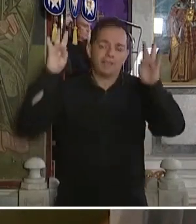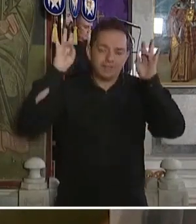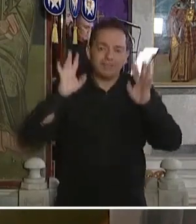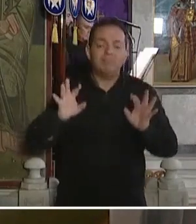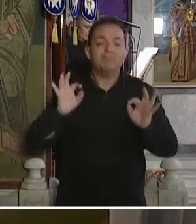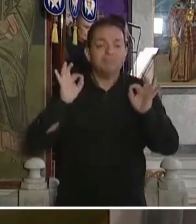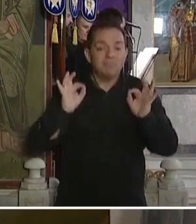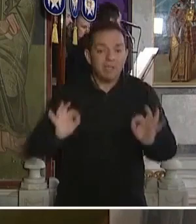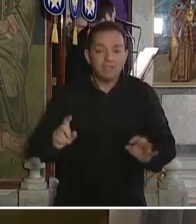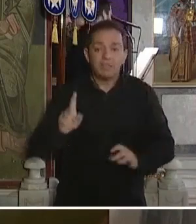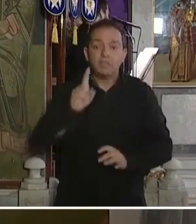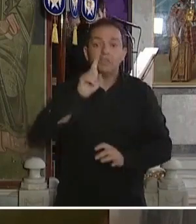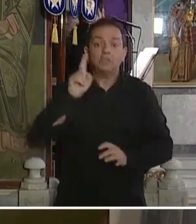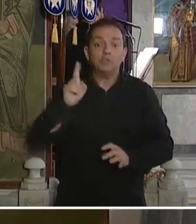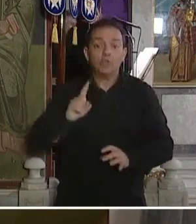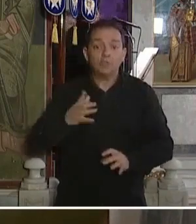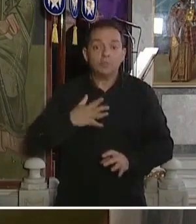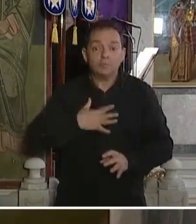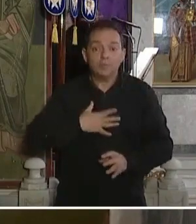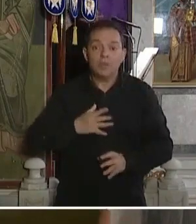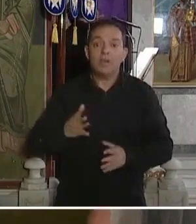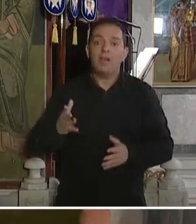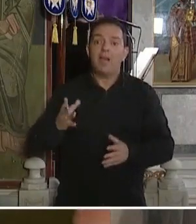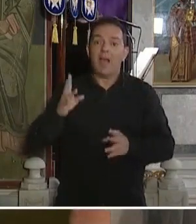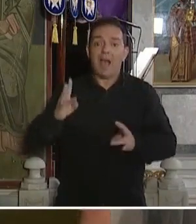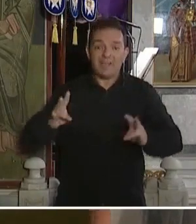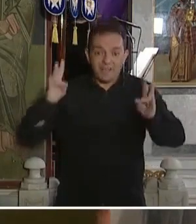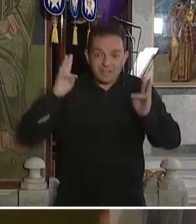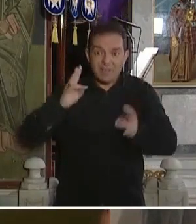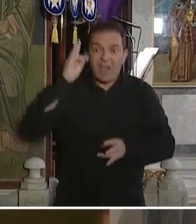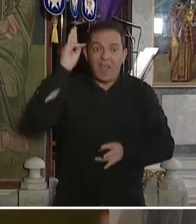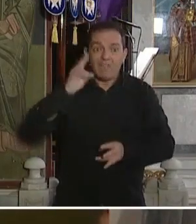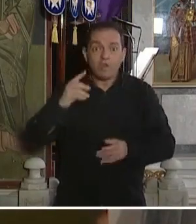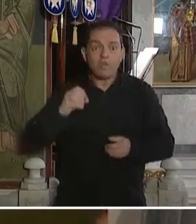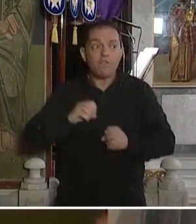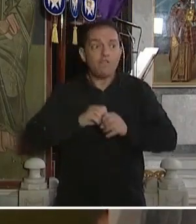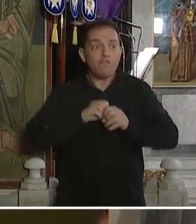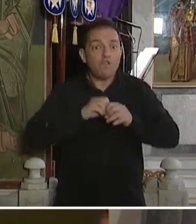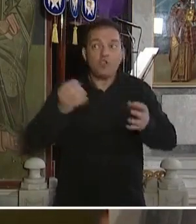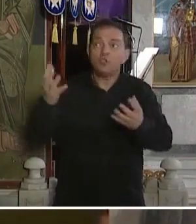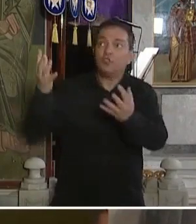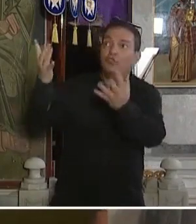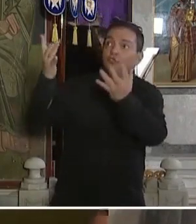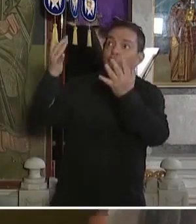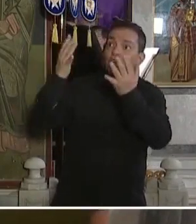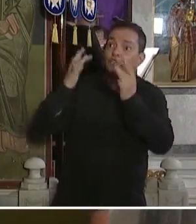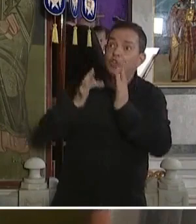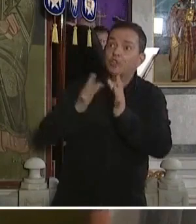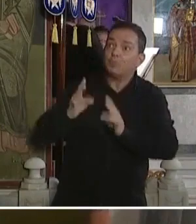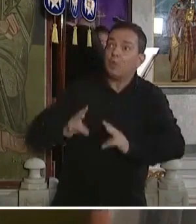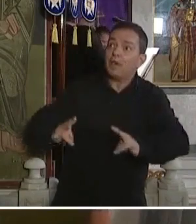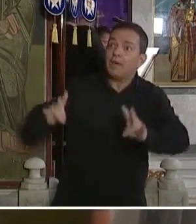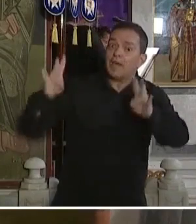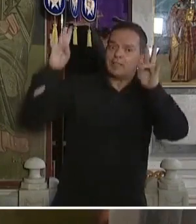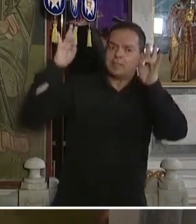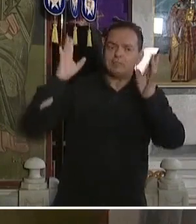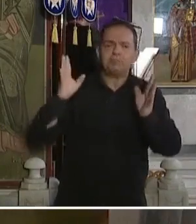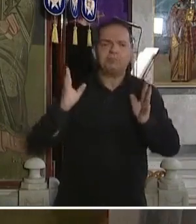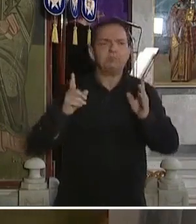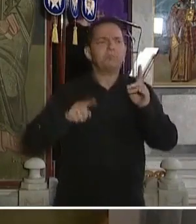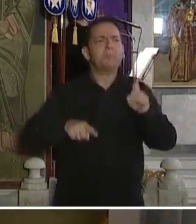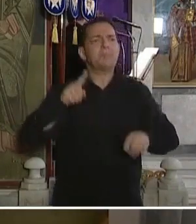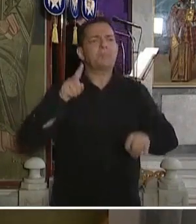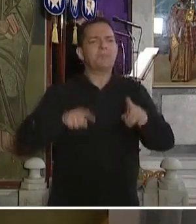πραγματικά τη χάρη και την ευλογία της. Έτσι να φωτιστούμε από το φως της Αναστάσεως. Έρχονται κάτι ευχές